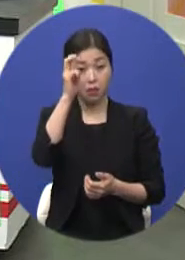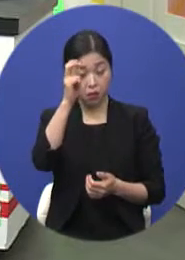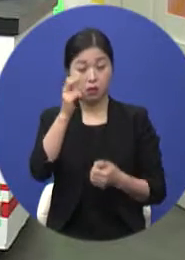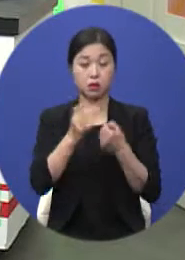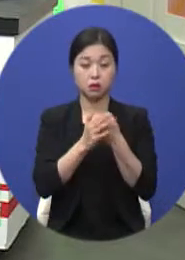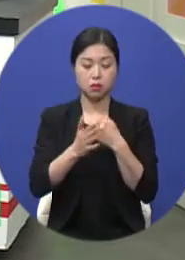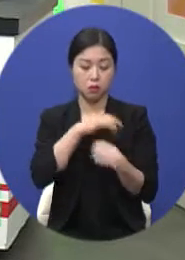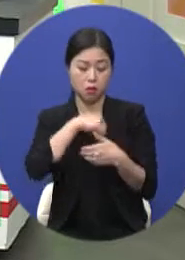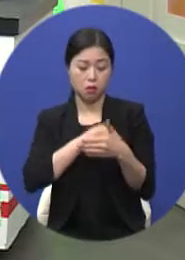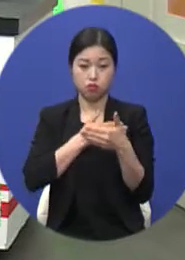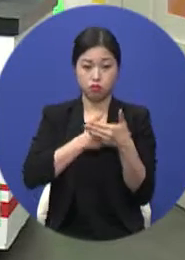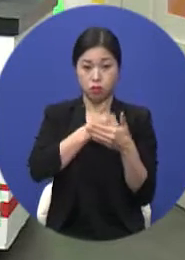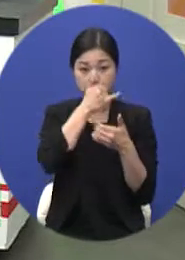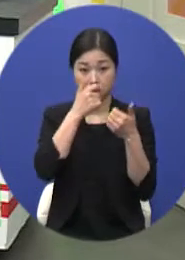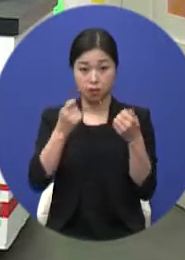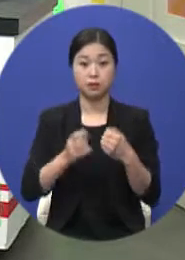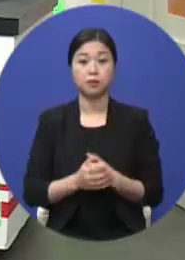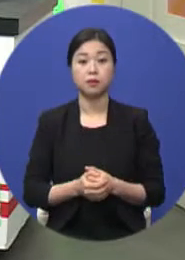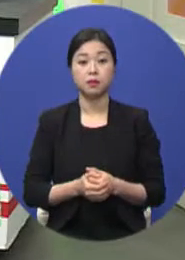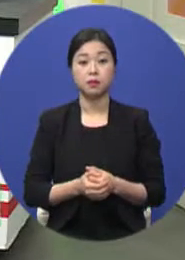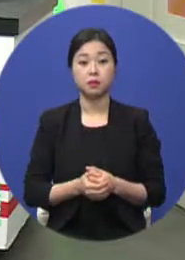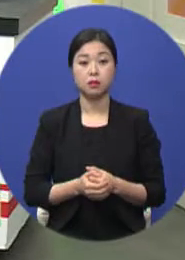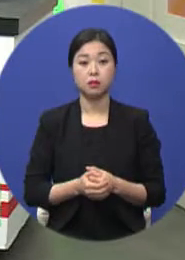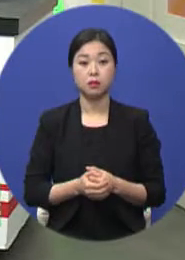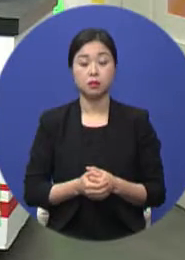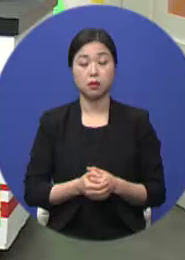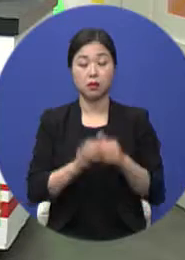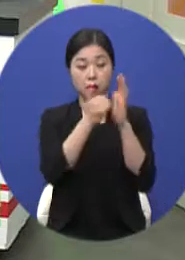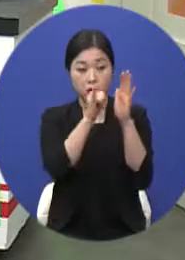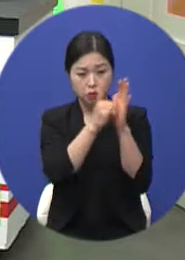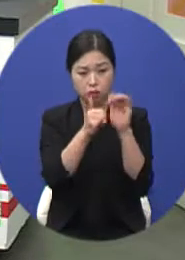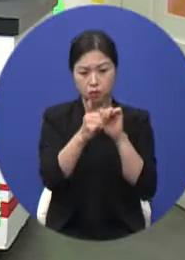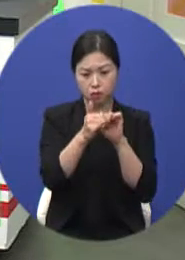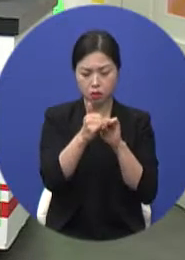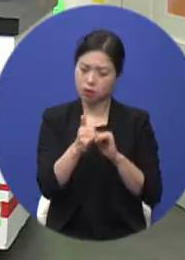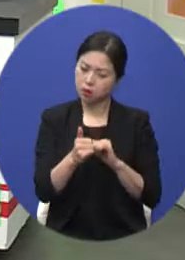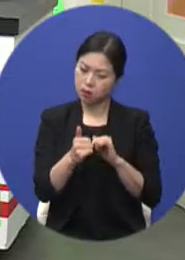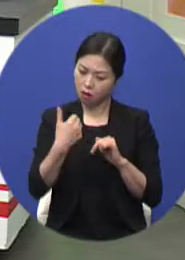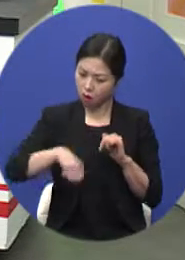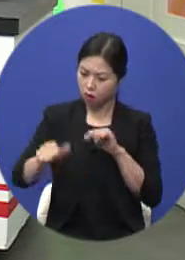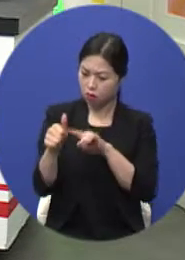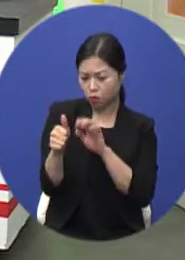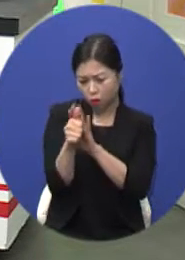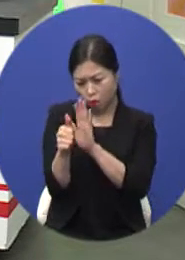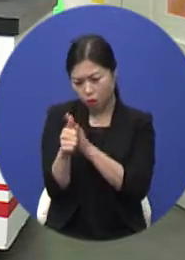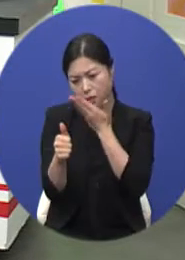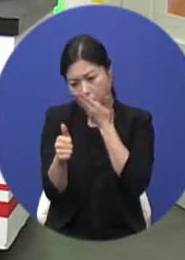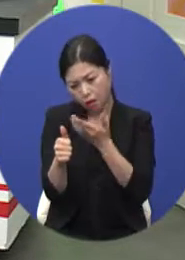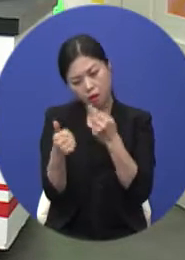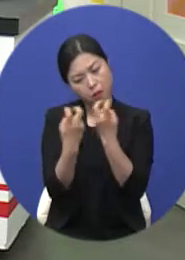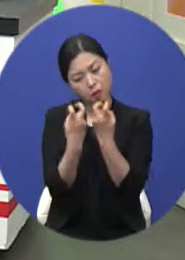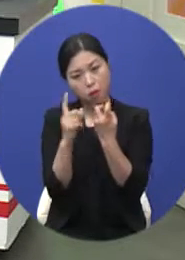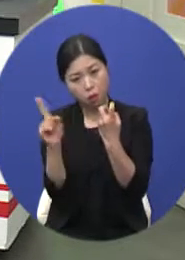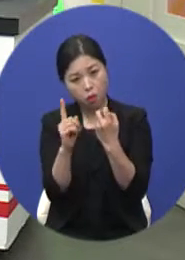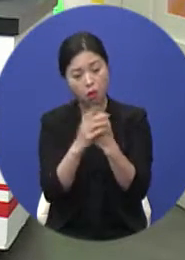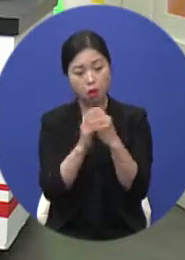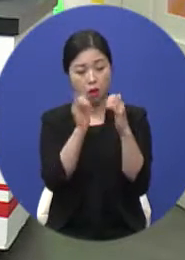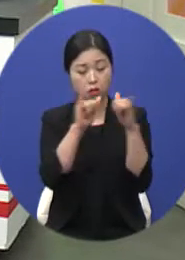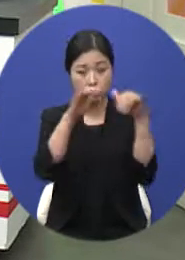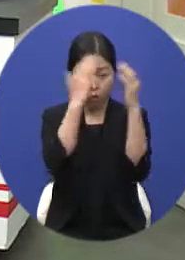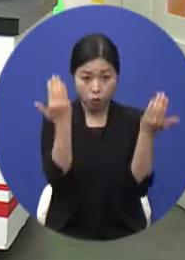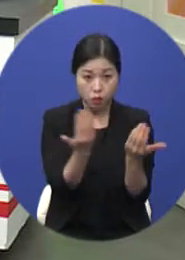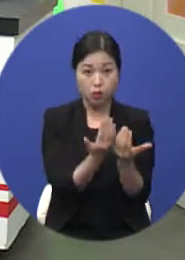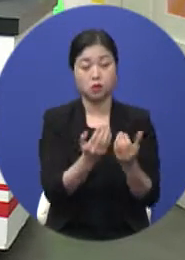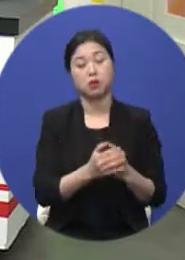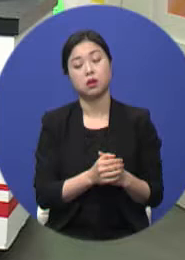굉장히 불안해하니까. 이 뭐 가족들은 옆에서 어떻게 해줘야 되는지도 모르겠고 다들 이제 온 가족이 이제